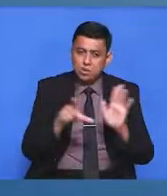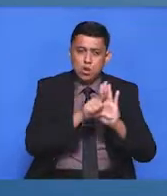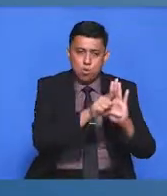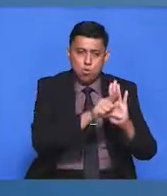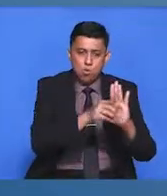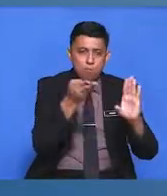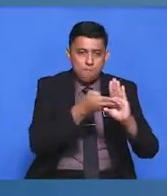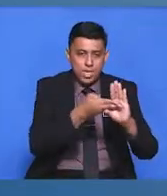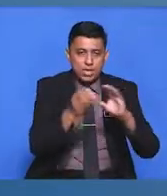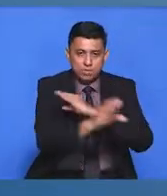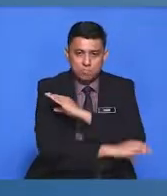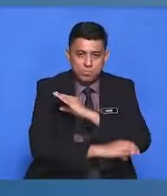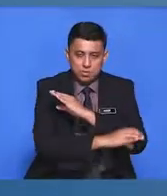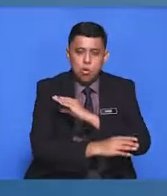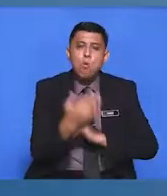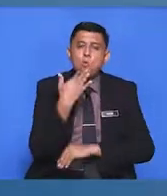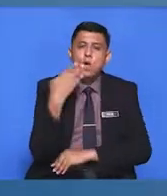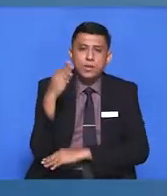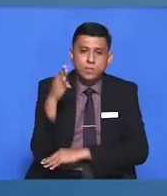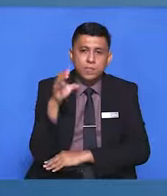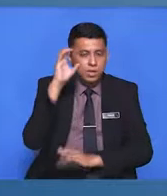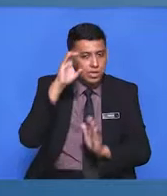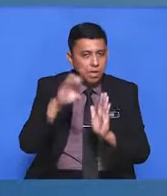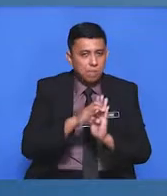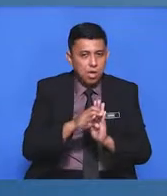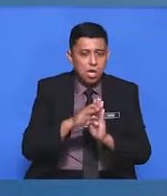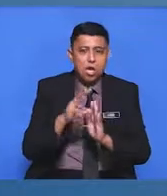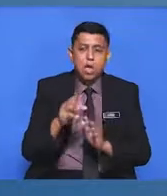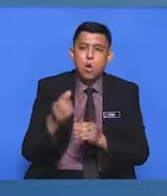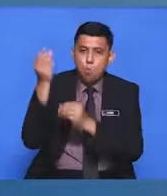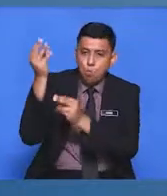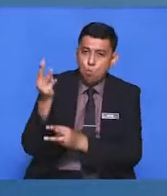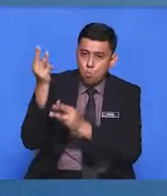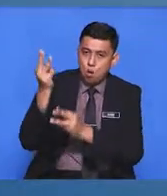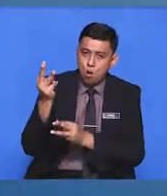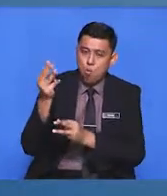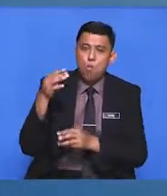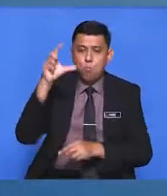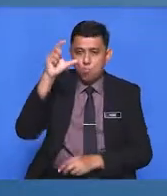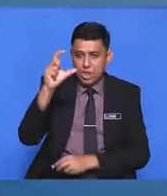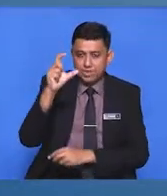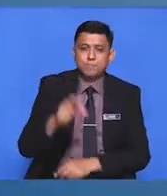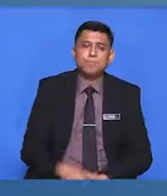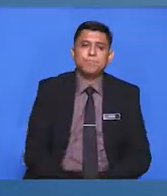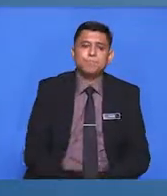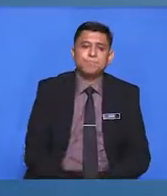raya, logo Bank Negara, warna biru dan gambar wang